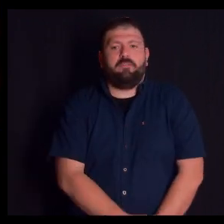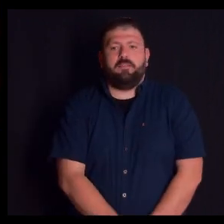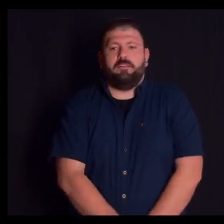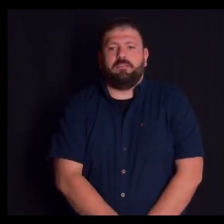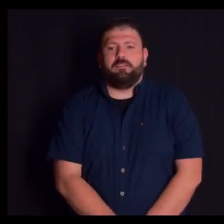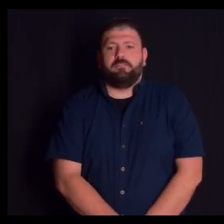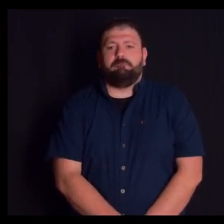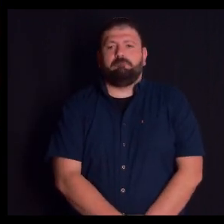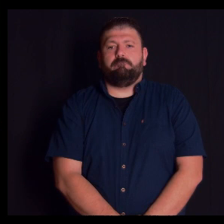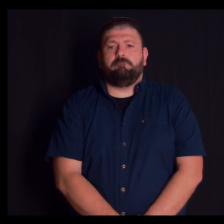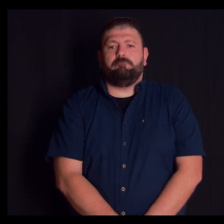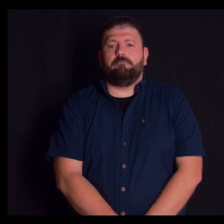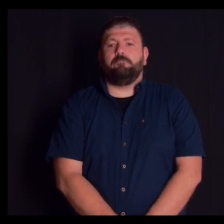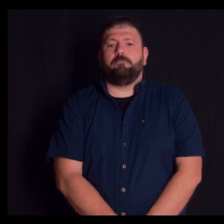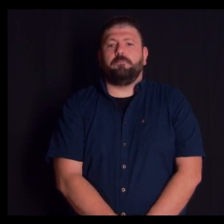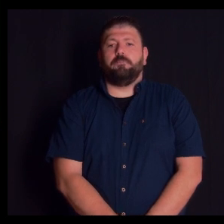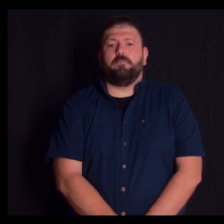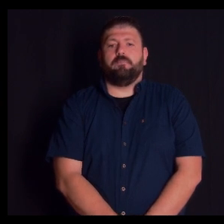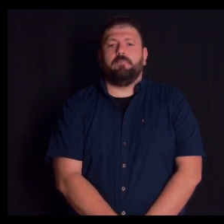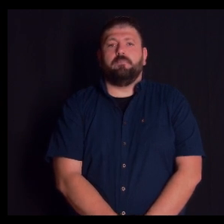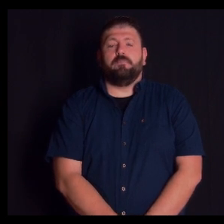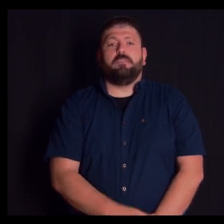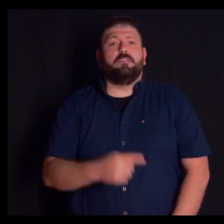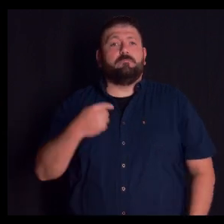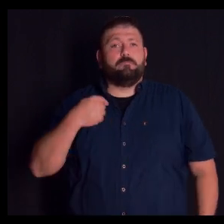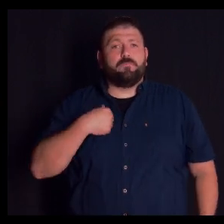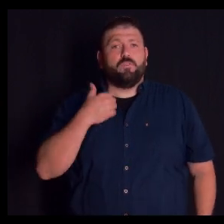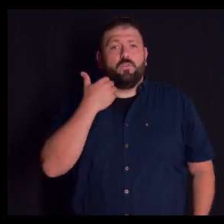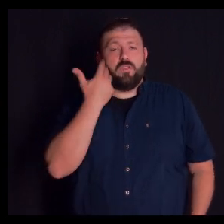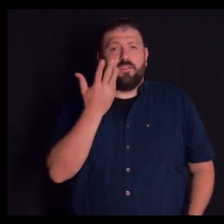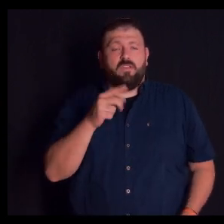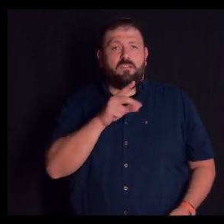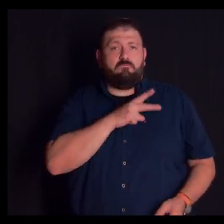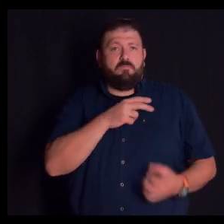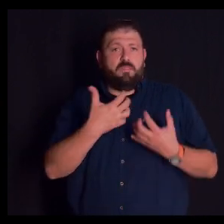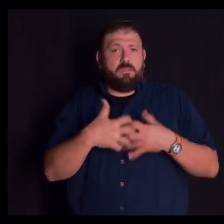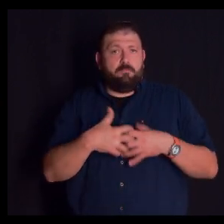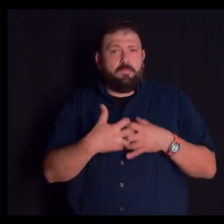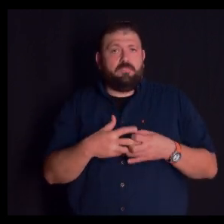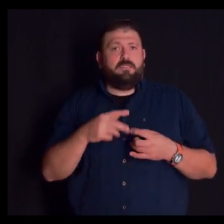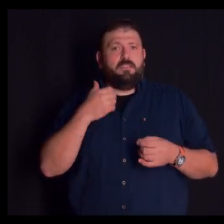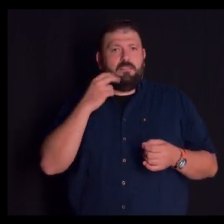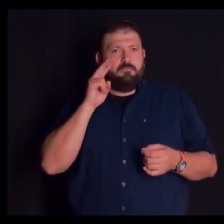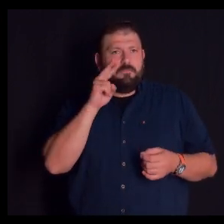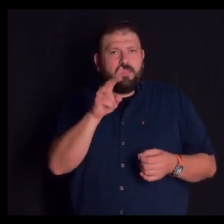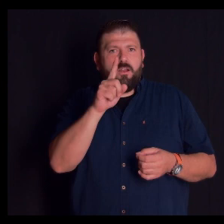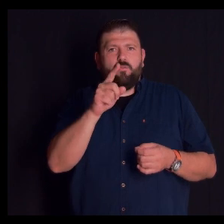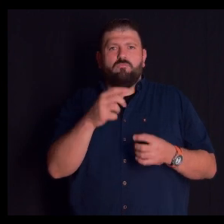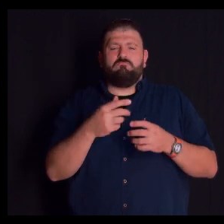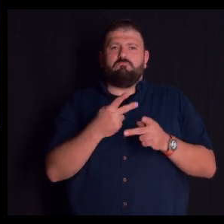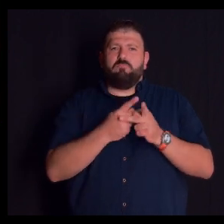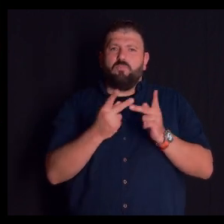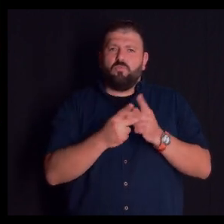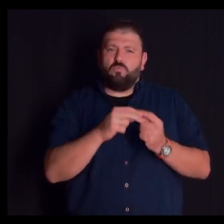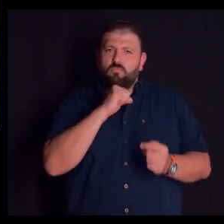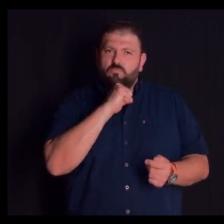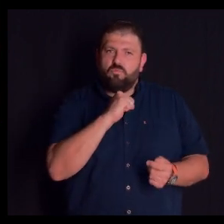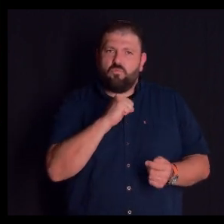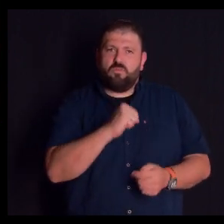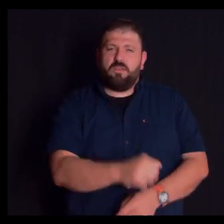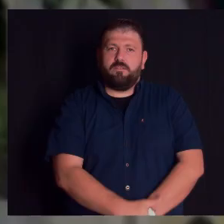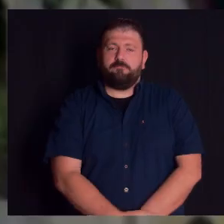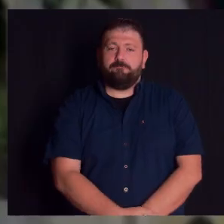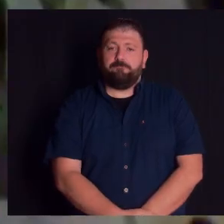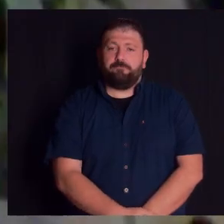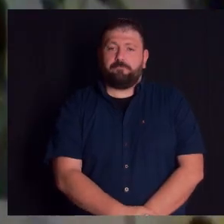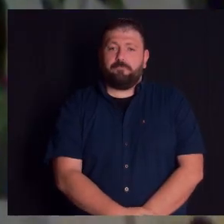way компании I был reach очень хороший продукт. OmniLife. I wanted that in my company we will have a very И, good конечно, такую product. компанию я